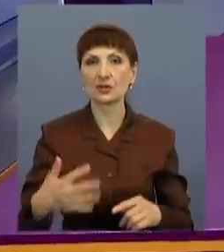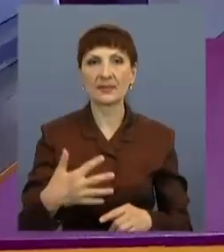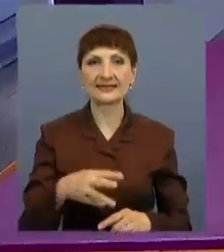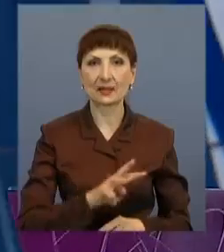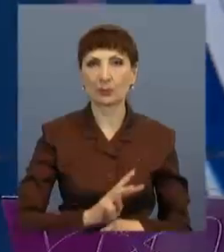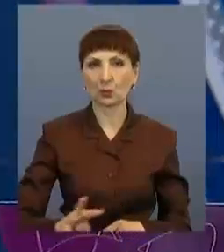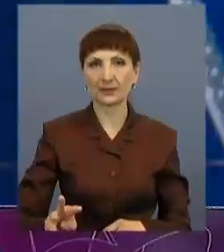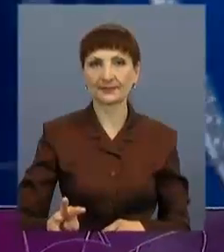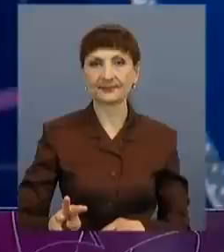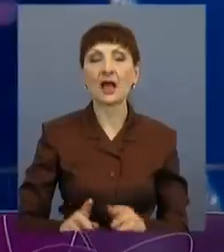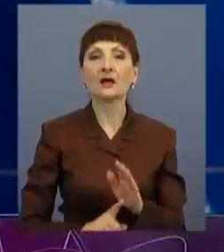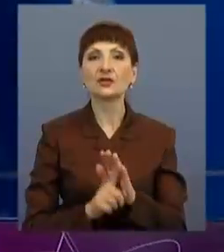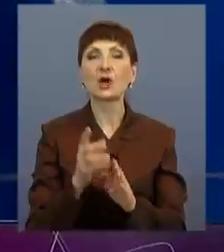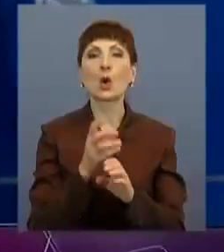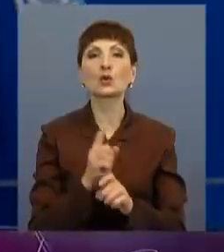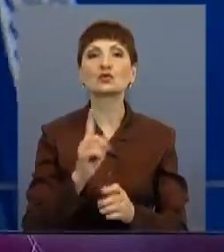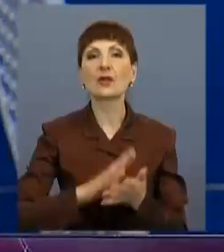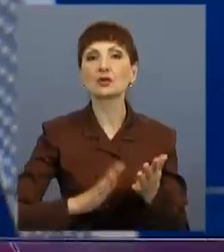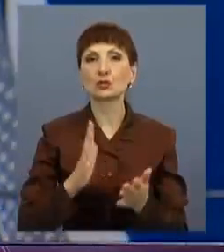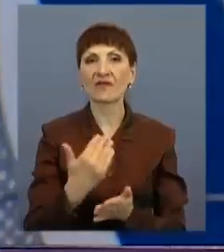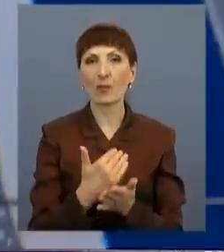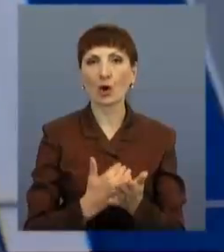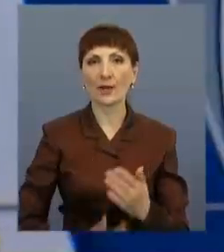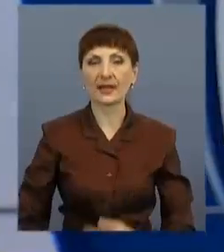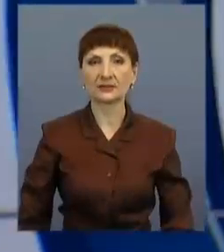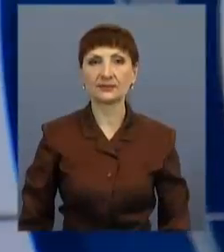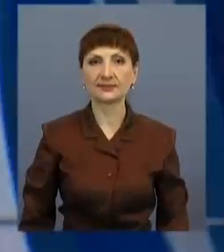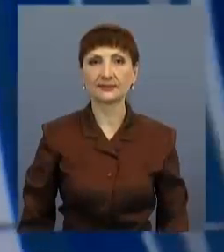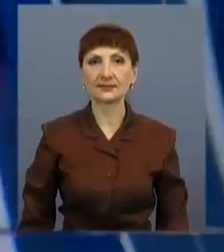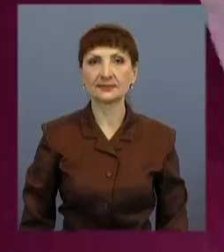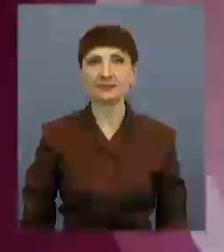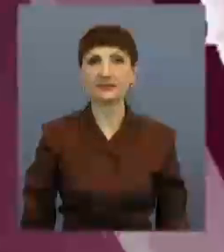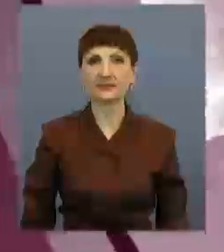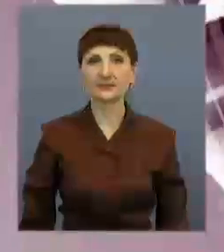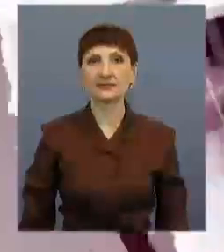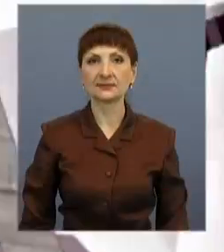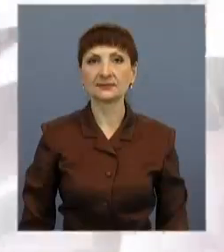50 минут. Но сначала коротко о том, что мы покажем сегодня в выпуске.